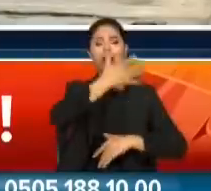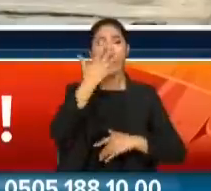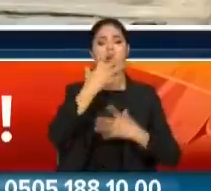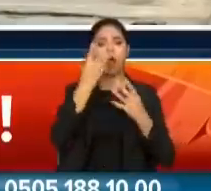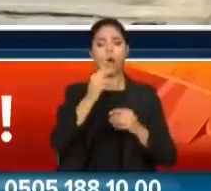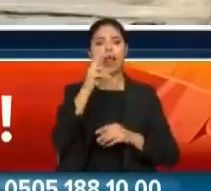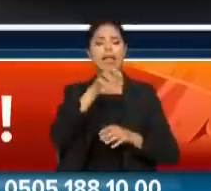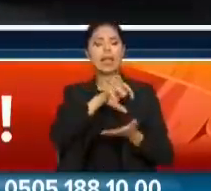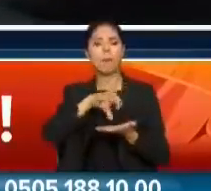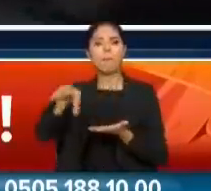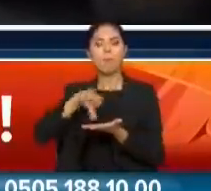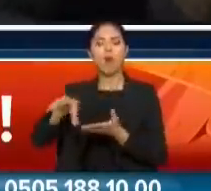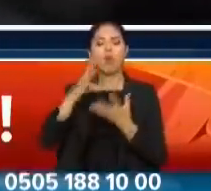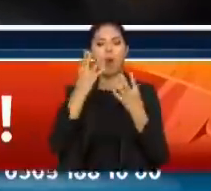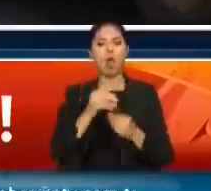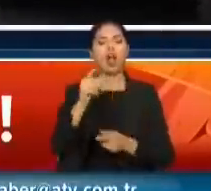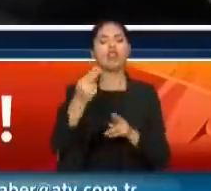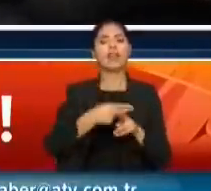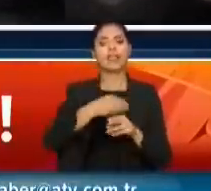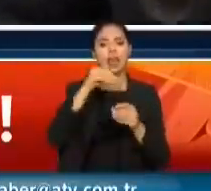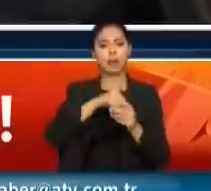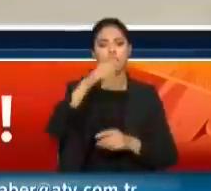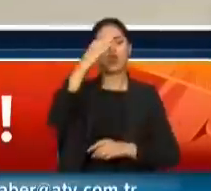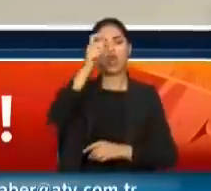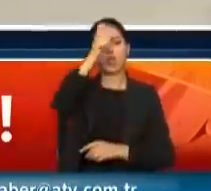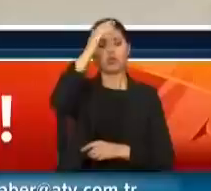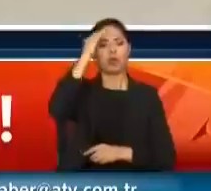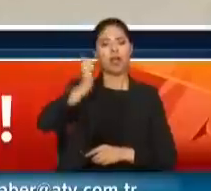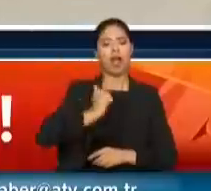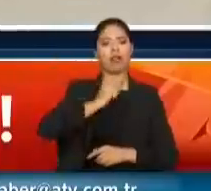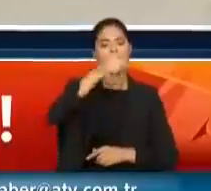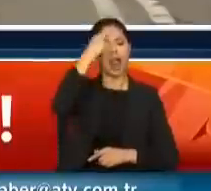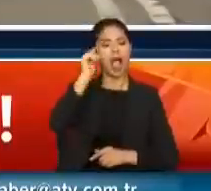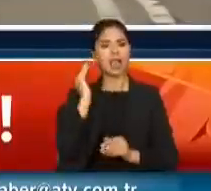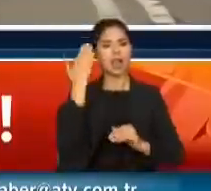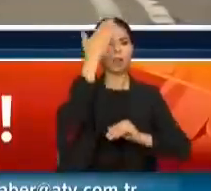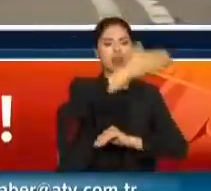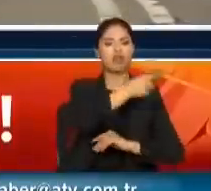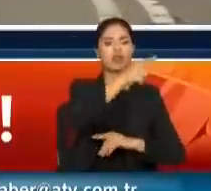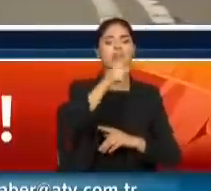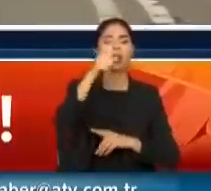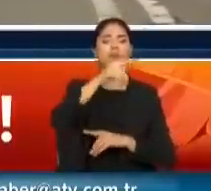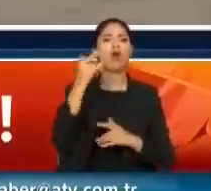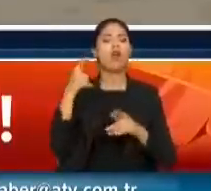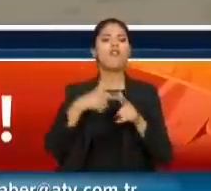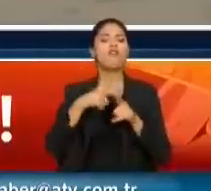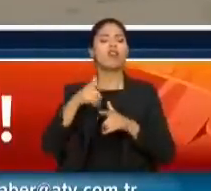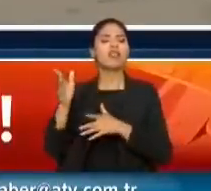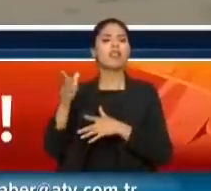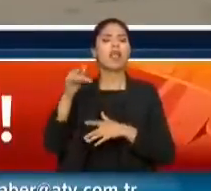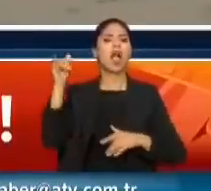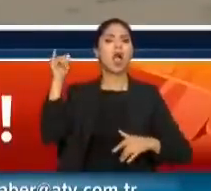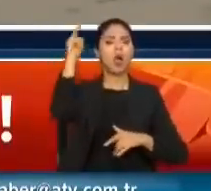olarak iki bölümden oluşacak tatbikat için Mehmetçik nahçıvan'a ulaştı milli fırtına obüsleri tanklar ve